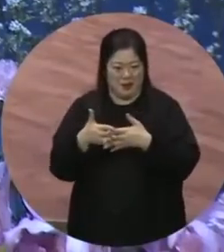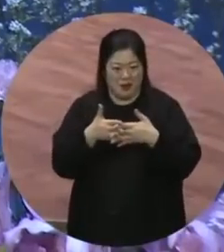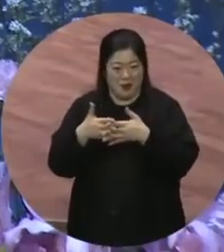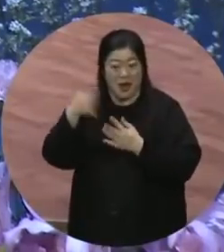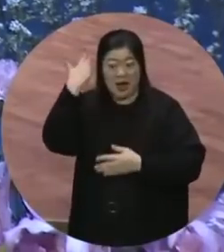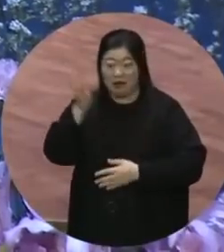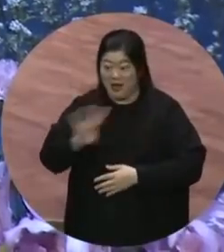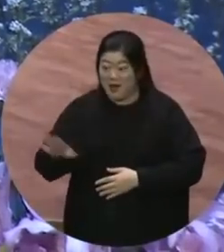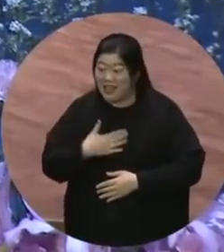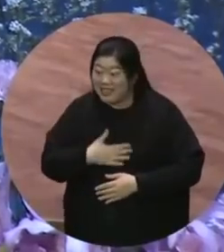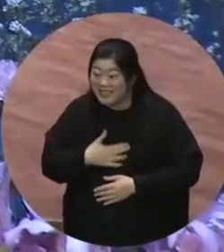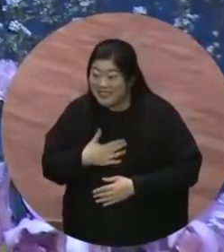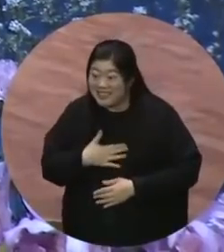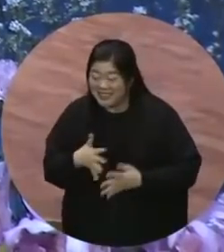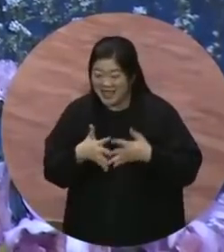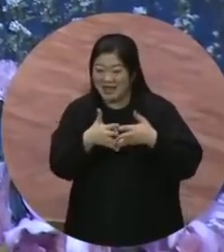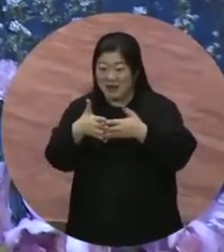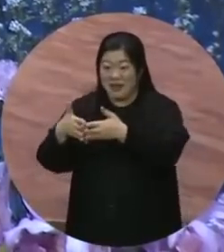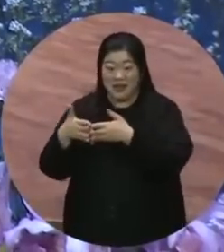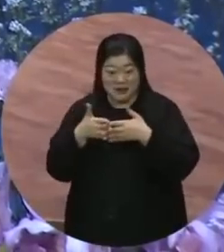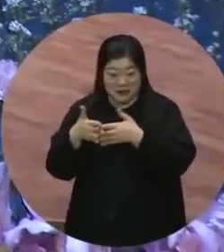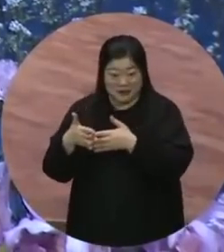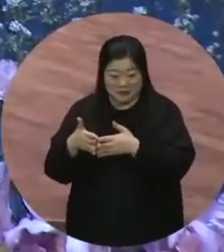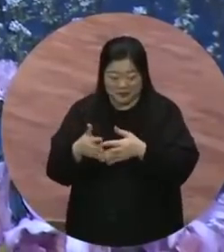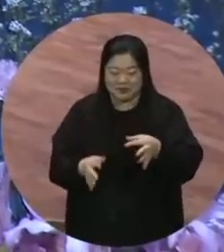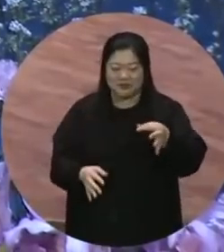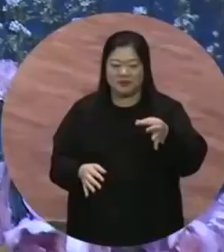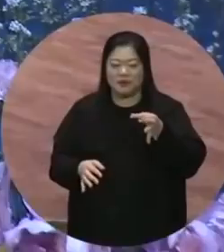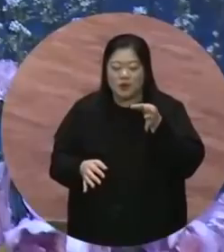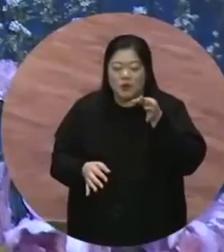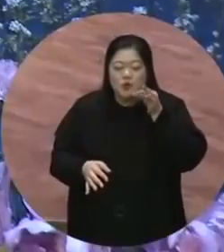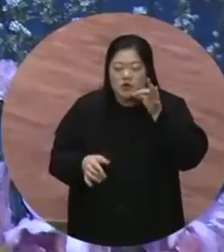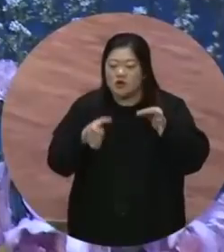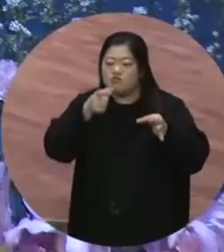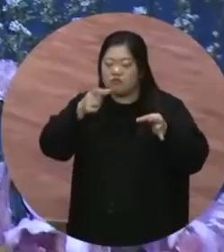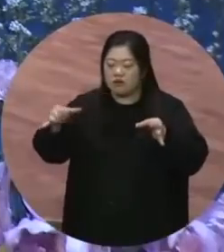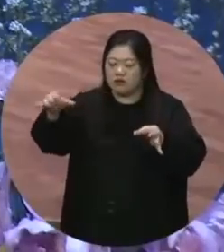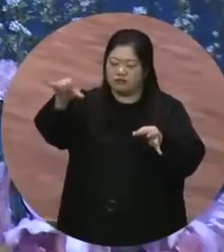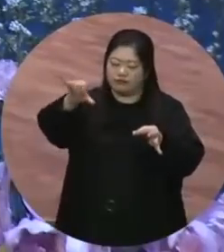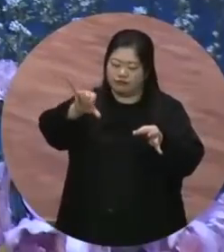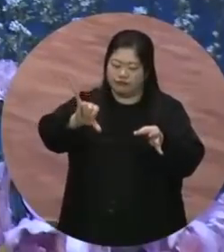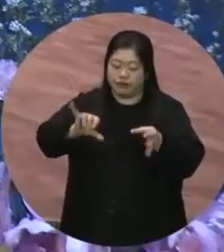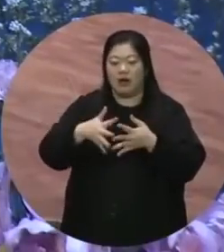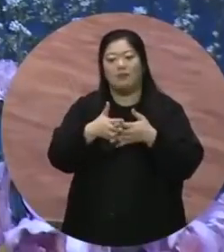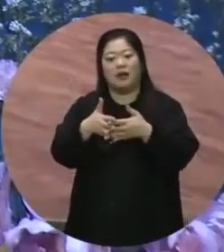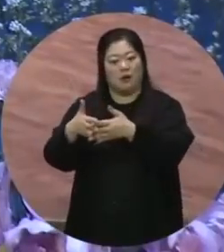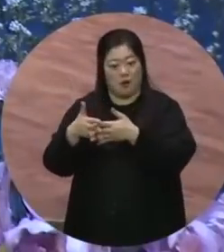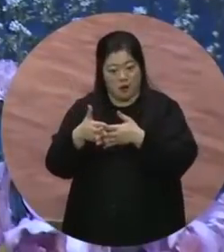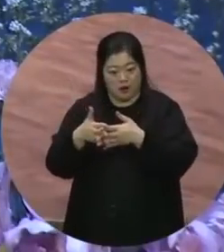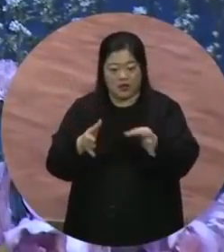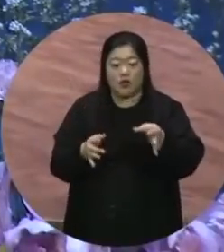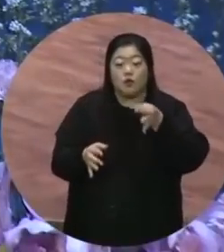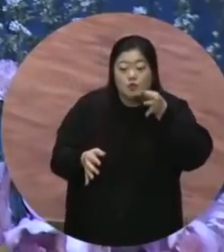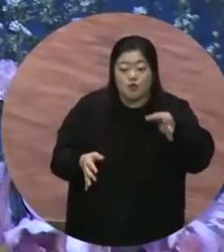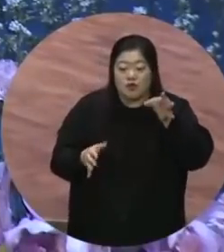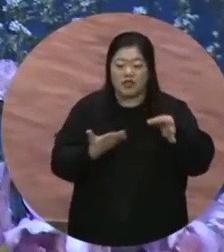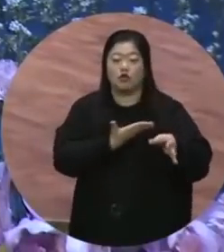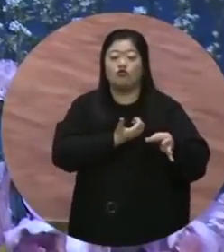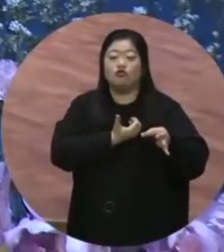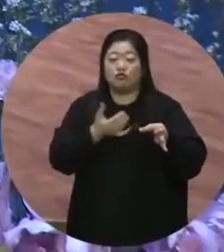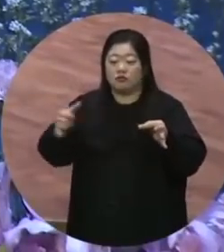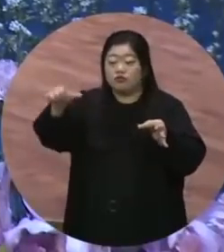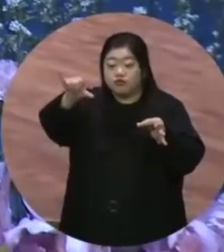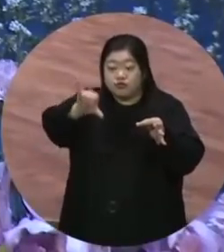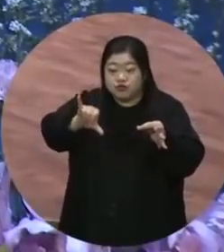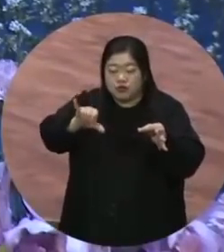돼요. 그렇죠? 따뜻한 물 좀 부으면 아메리카노가 따뜻한 우유를 부으면 뭐요? 카페라테가 되는